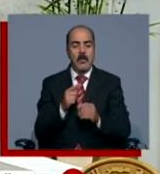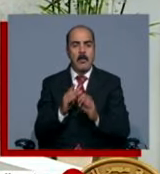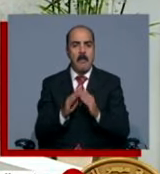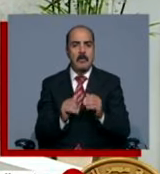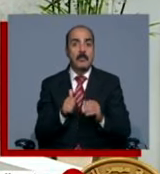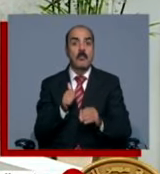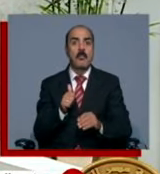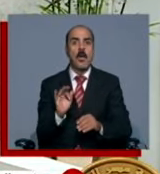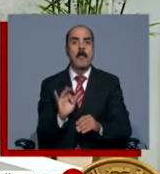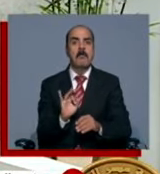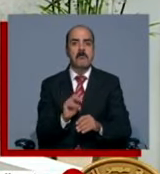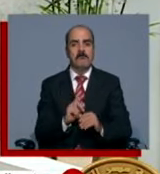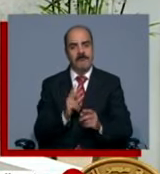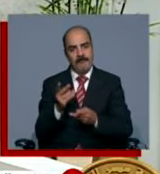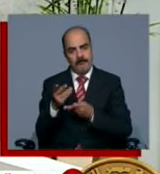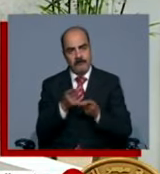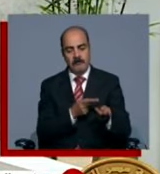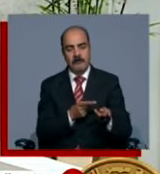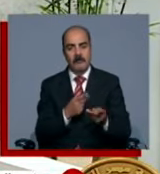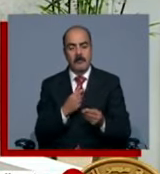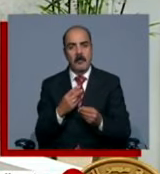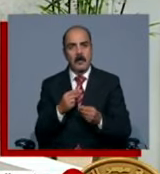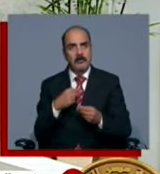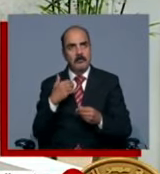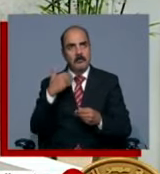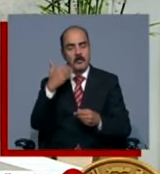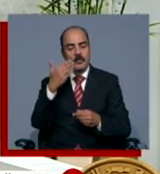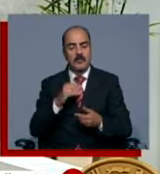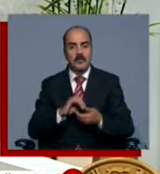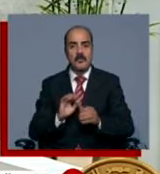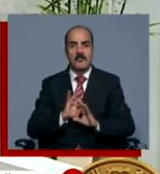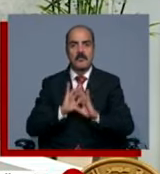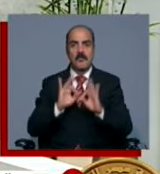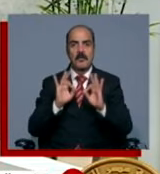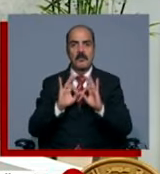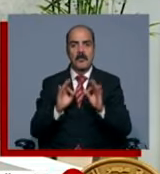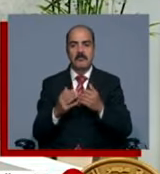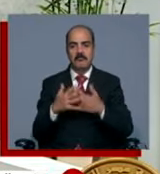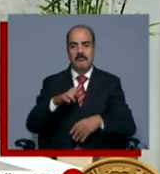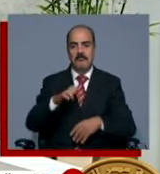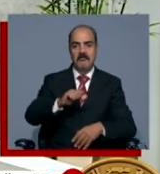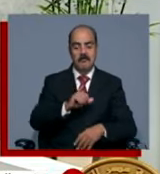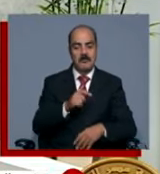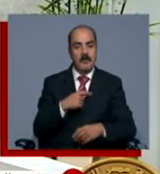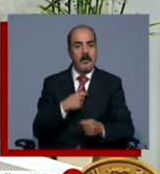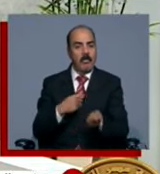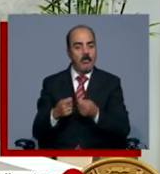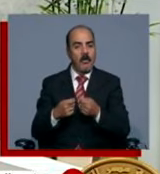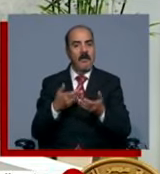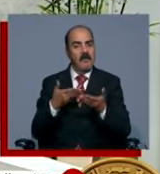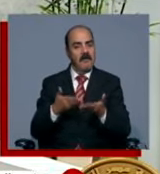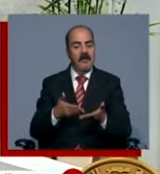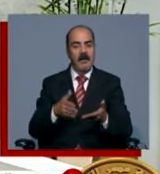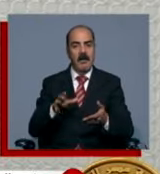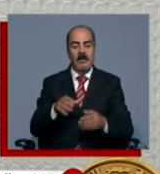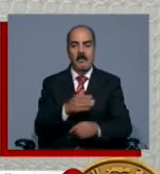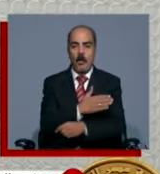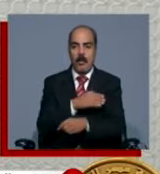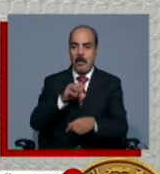مهمة تتيح استشراف مختلف الفرص الاستثمارية والتجارية بين دول